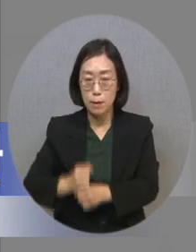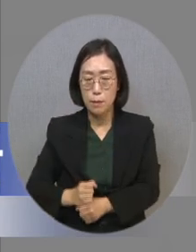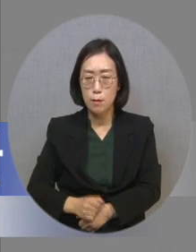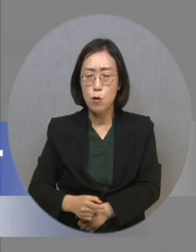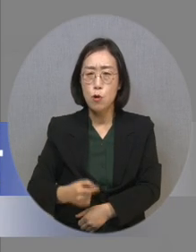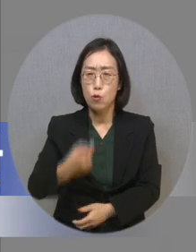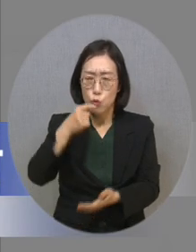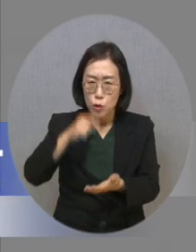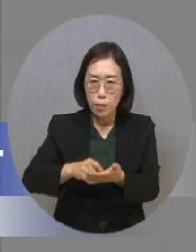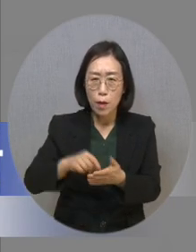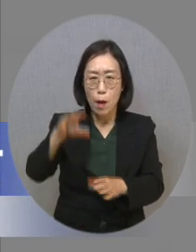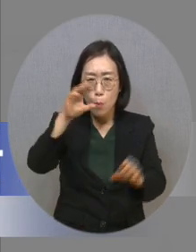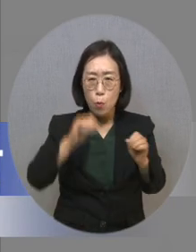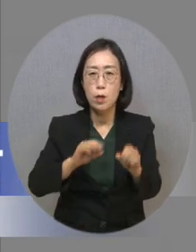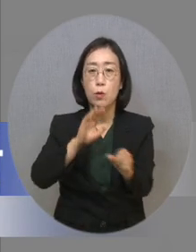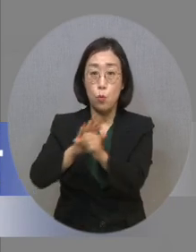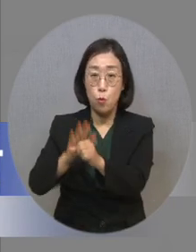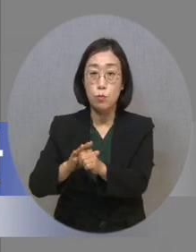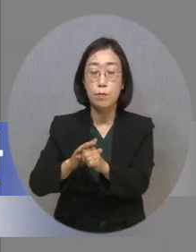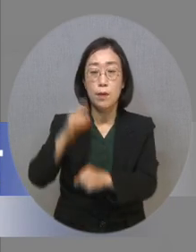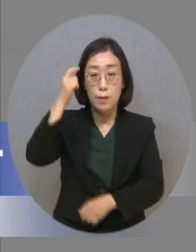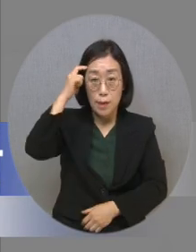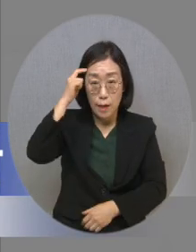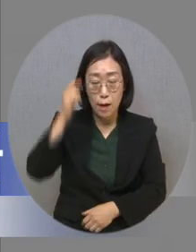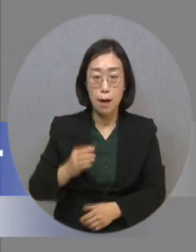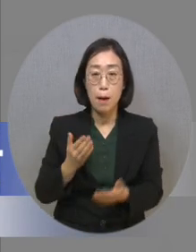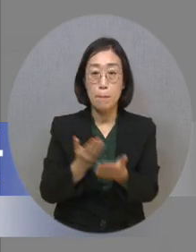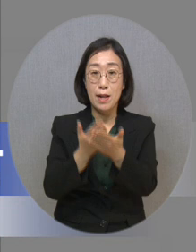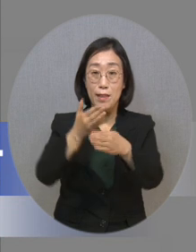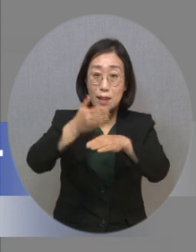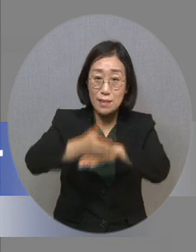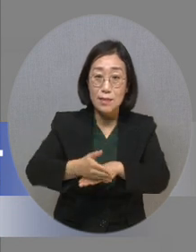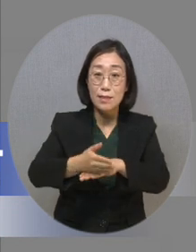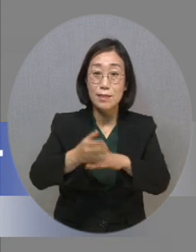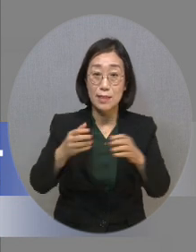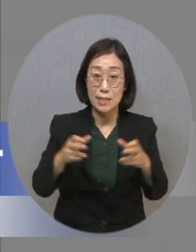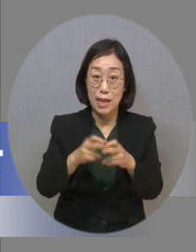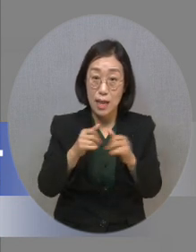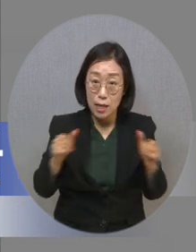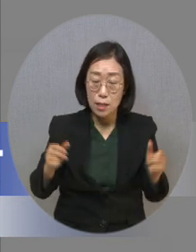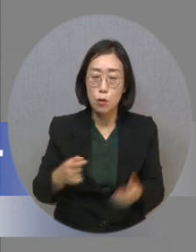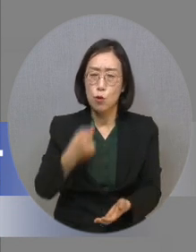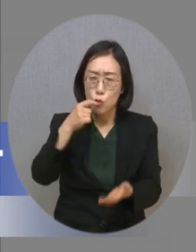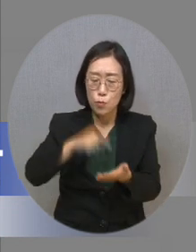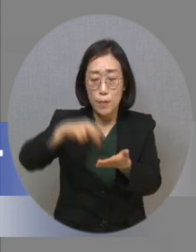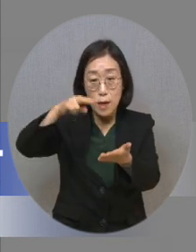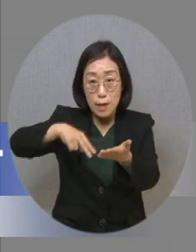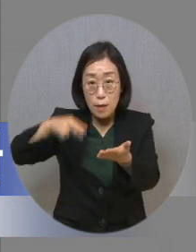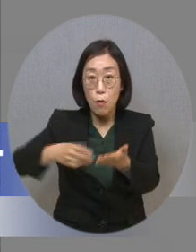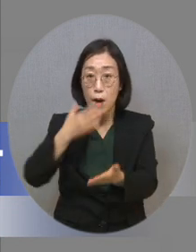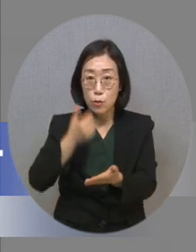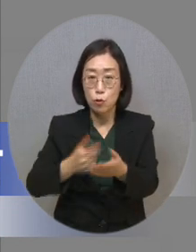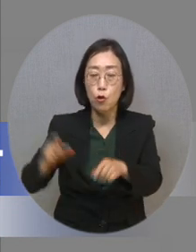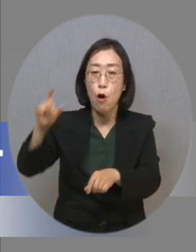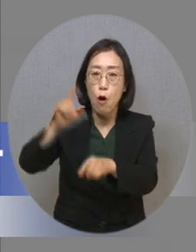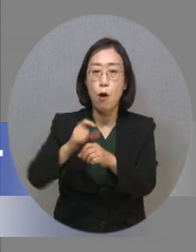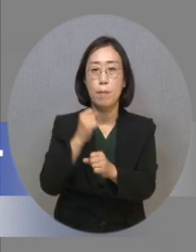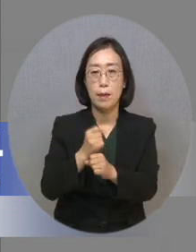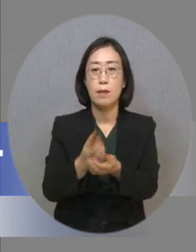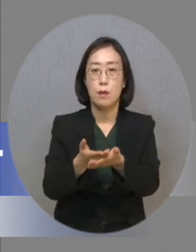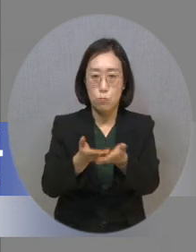신경을 써온 가운데 올해는 발달장애인도 쉽게 읽을 수 있는 이지리드 형태의 보고서를 추가로